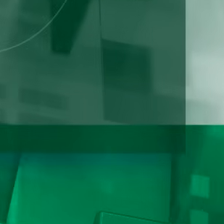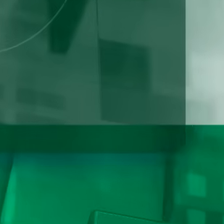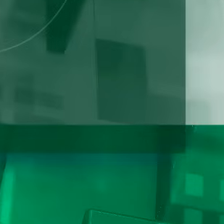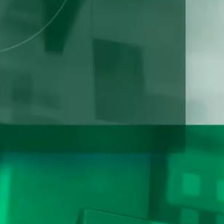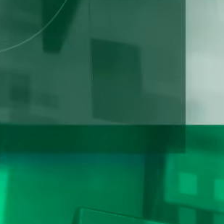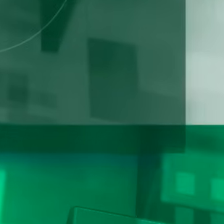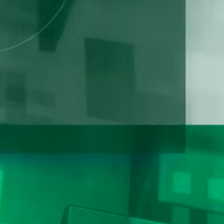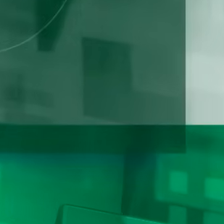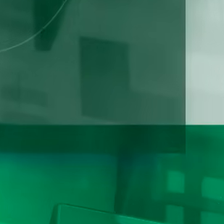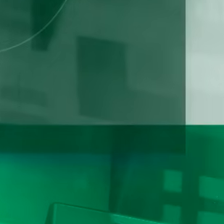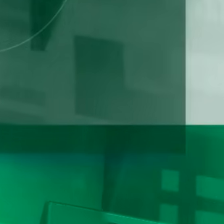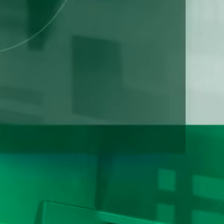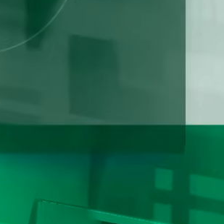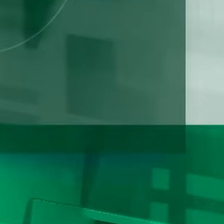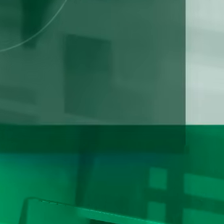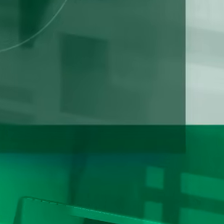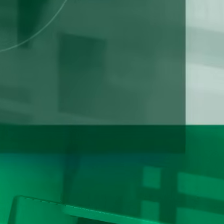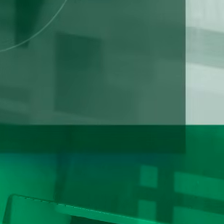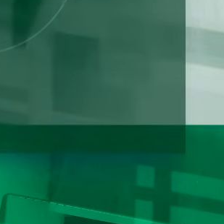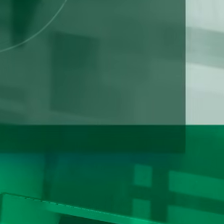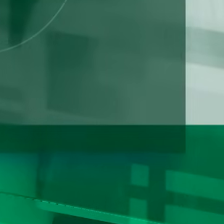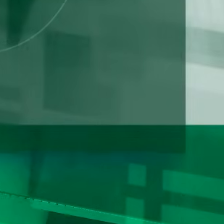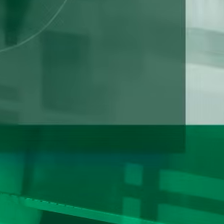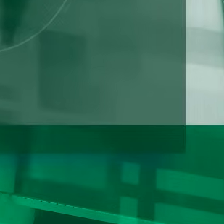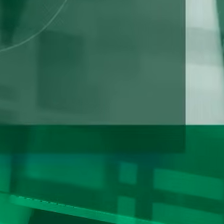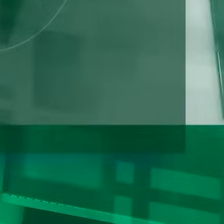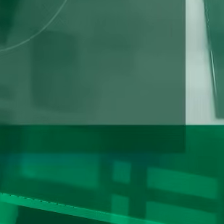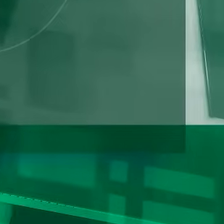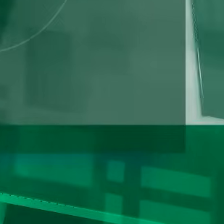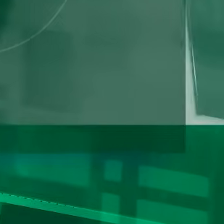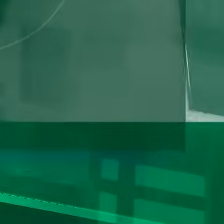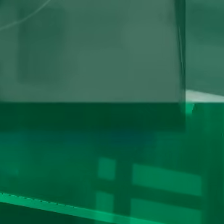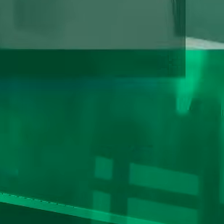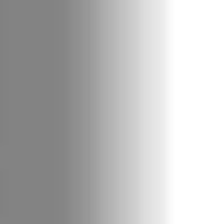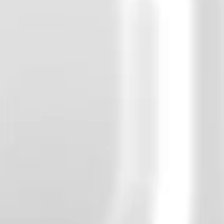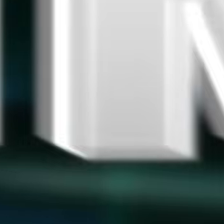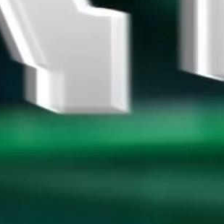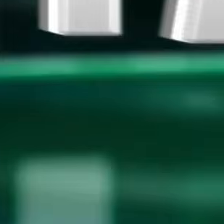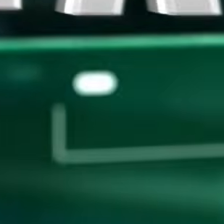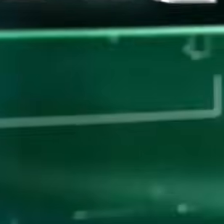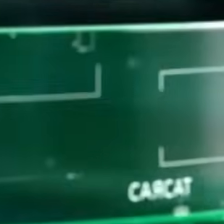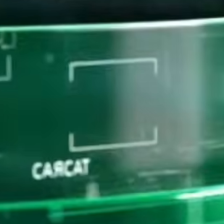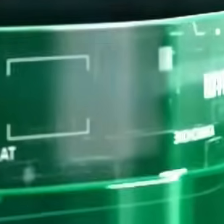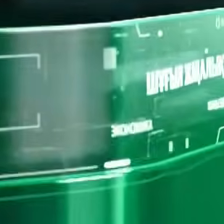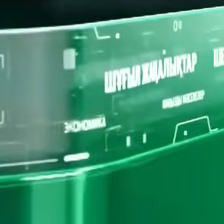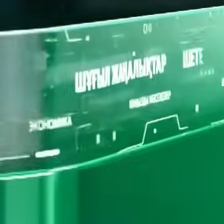салып, діттеген жеріне жет алмаған 5000-нан астан пойыз жолаушысы билеттерін қайтарды.